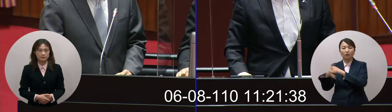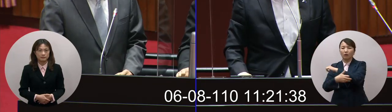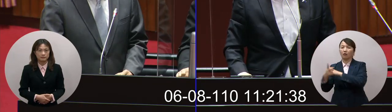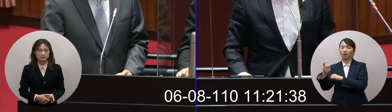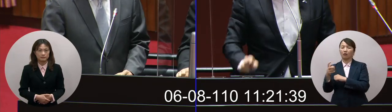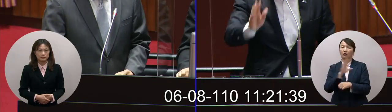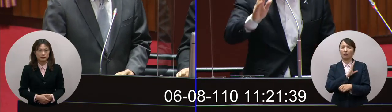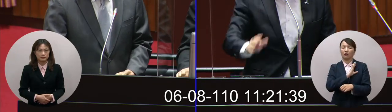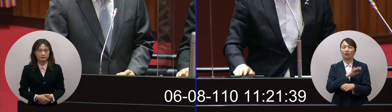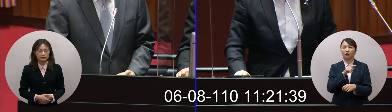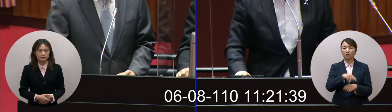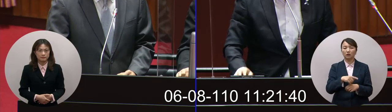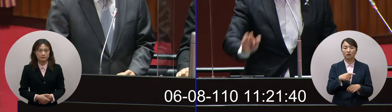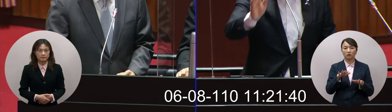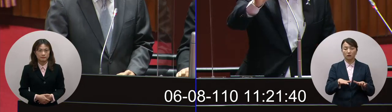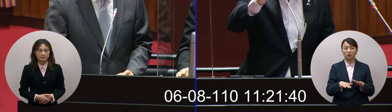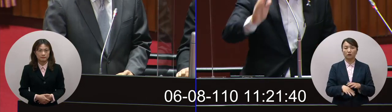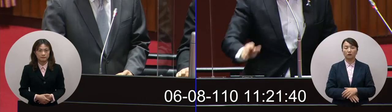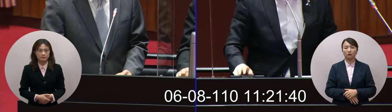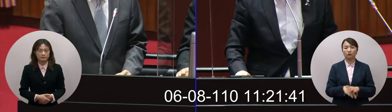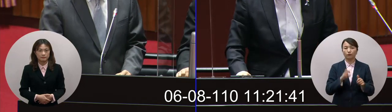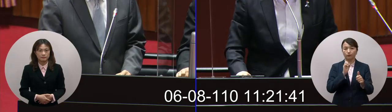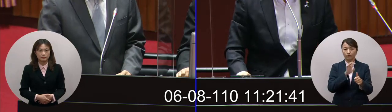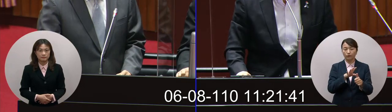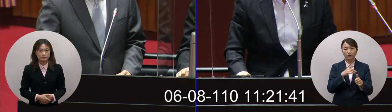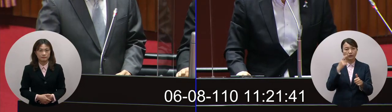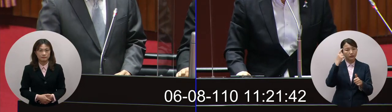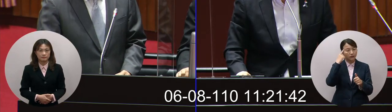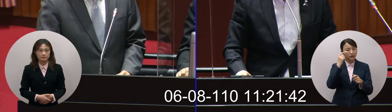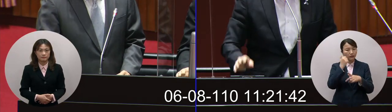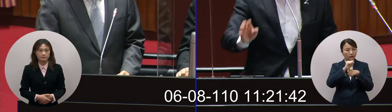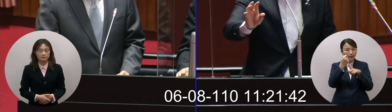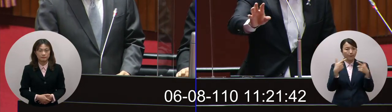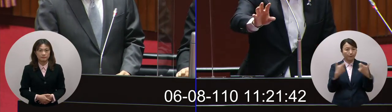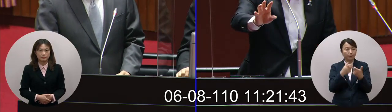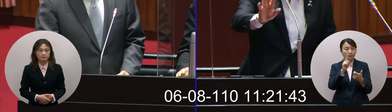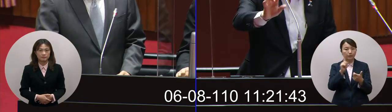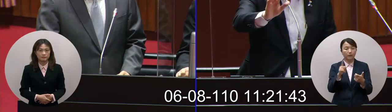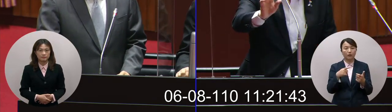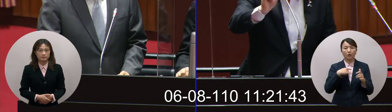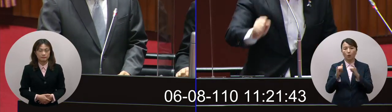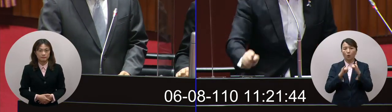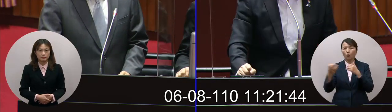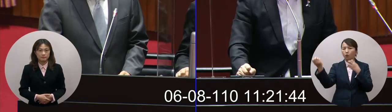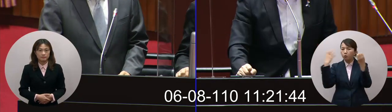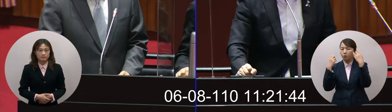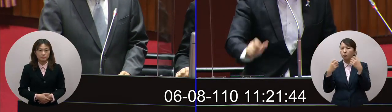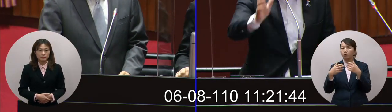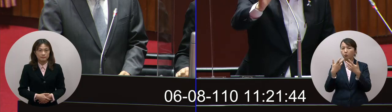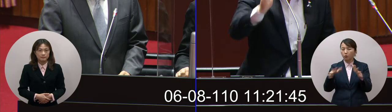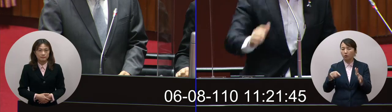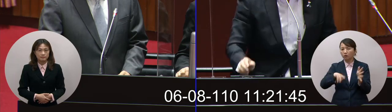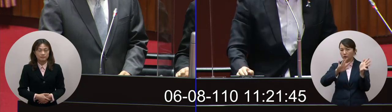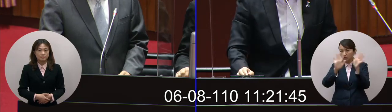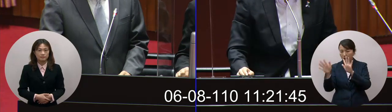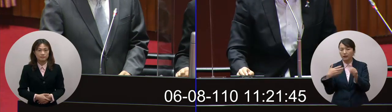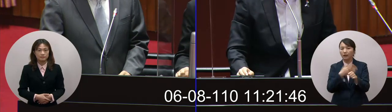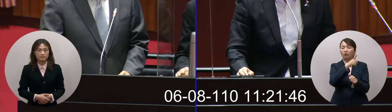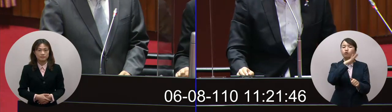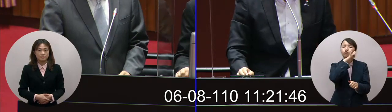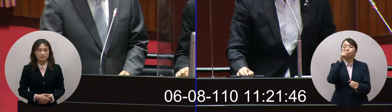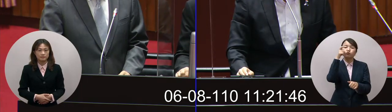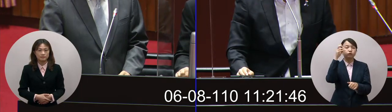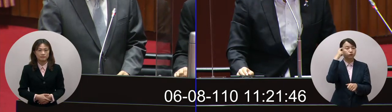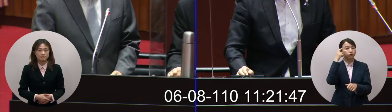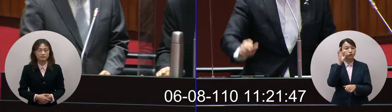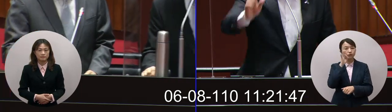挺啦、啊。所以我就讲你这样吼，打一定吼，新兴的建议啦。即我伫民间听到两楼的部分哦，互你参考一下啦。 第